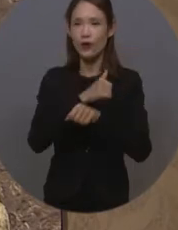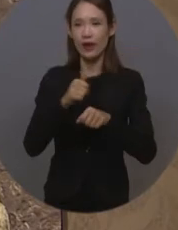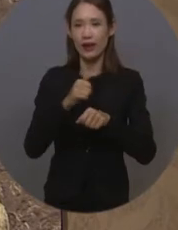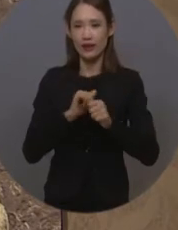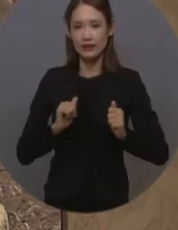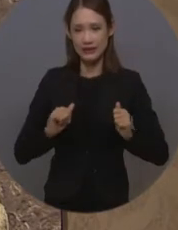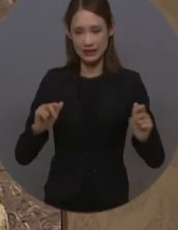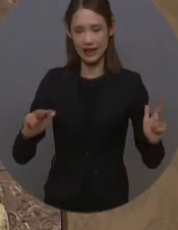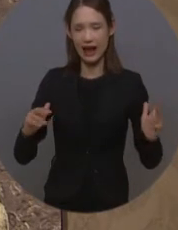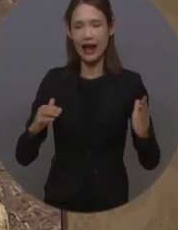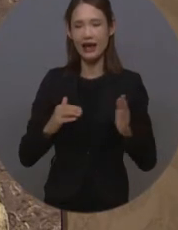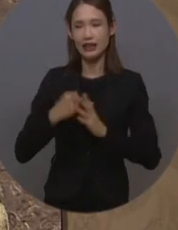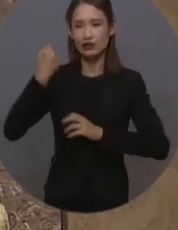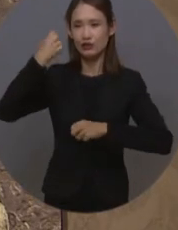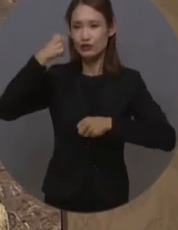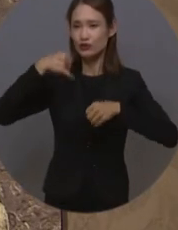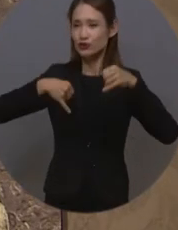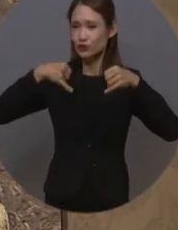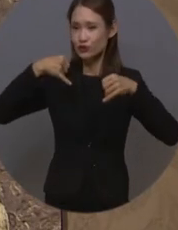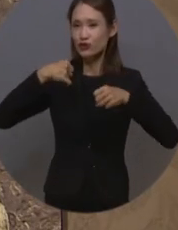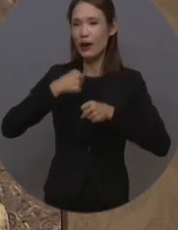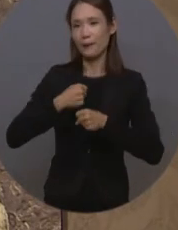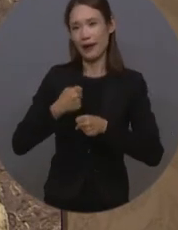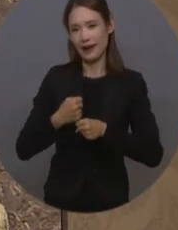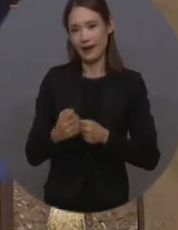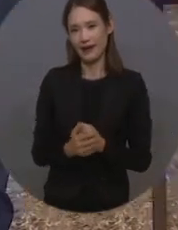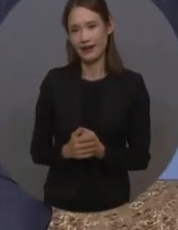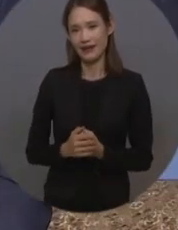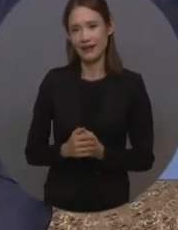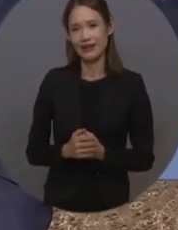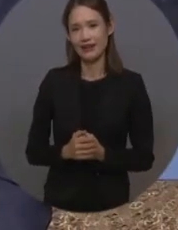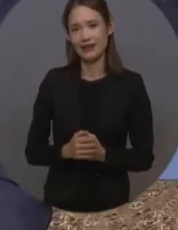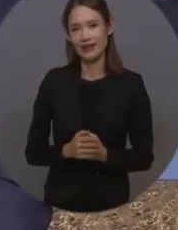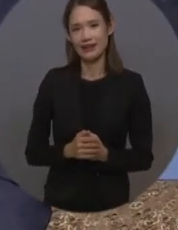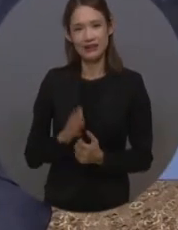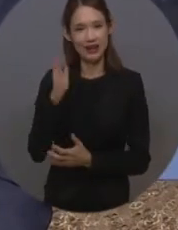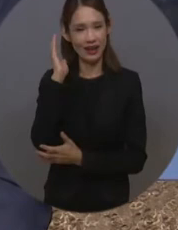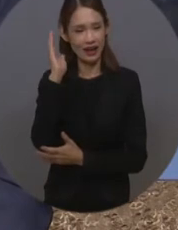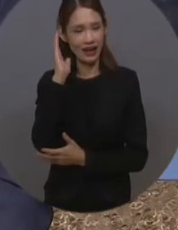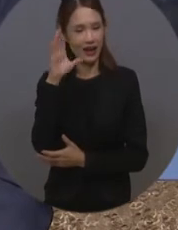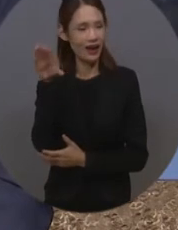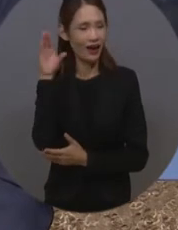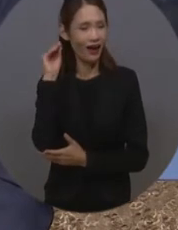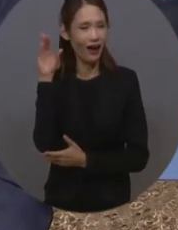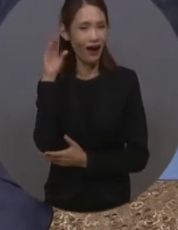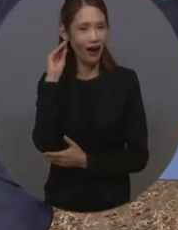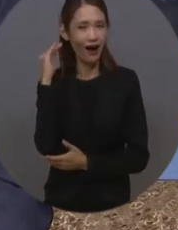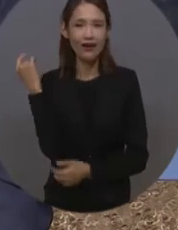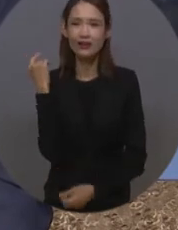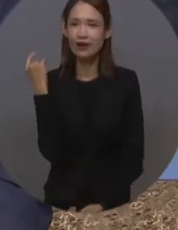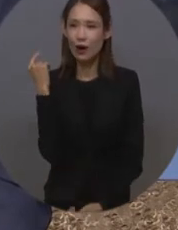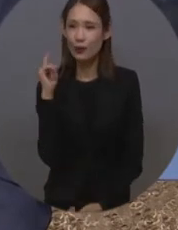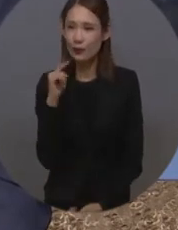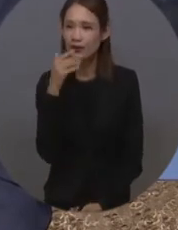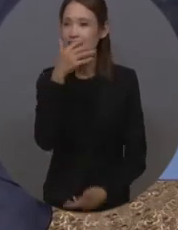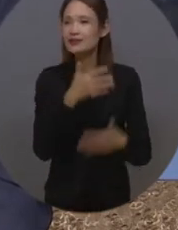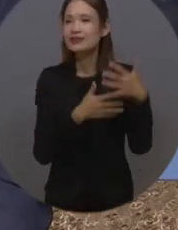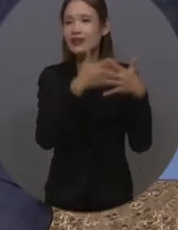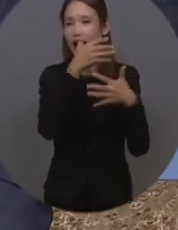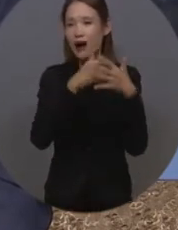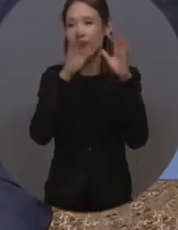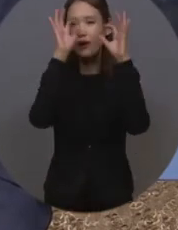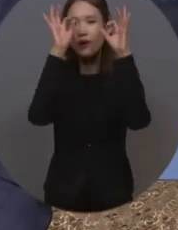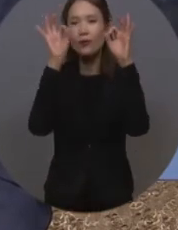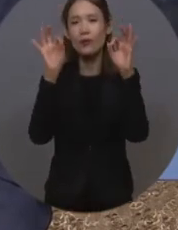열심히 지금까지 구두를 만들고 있는 거죠. 저 방금 대표님의 이야기를 들으면서 네. 드라마를 본